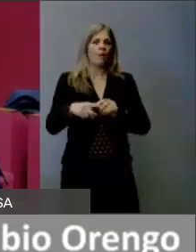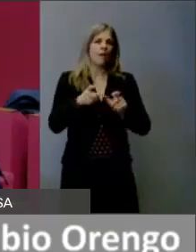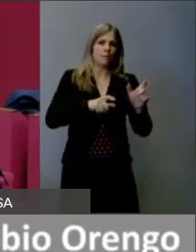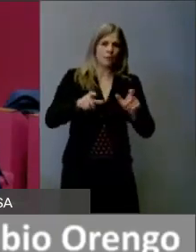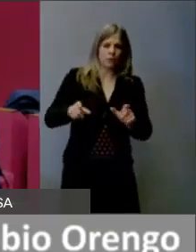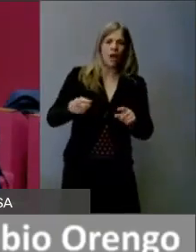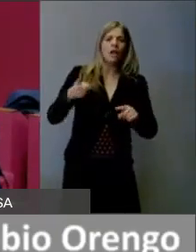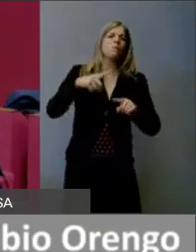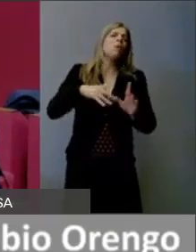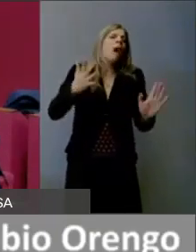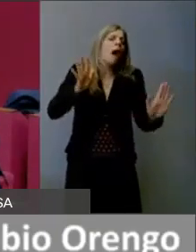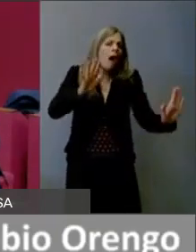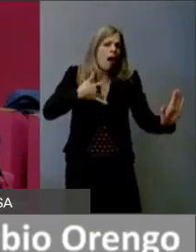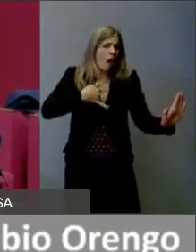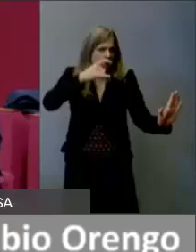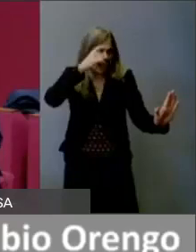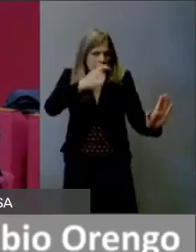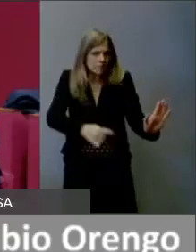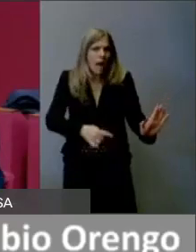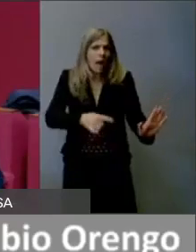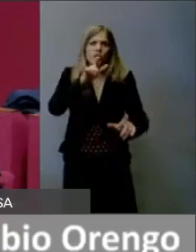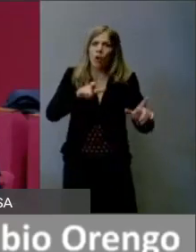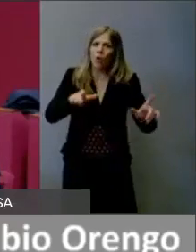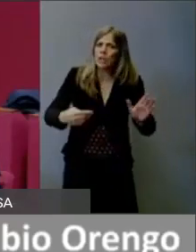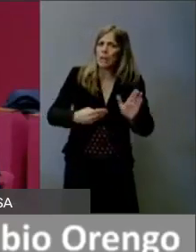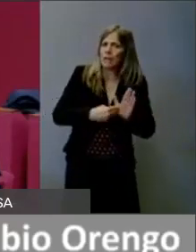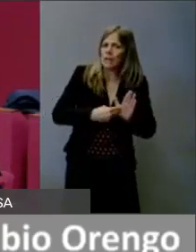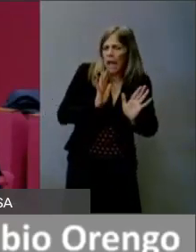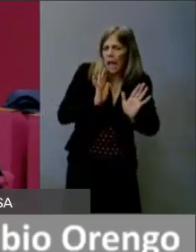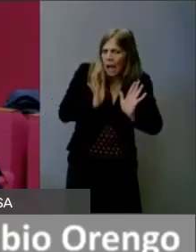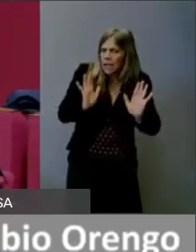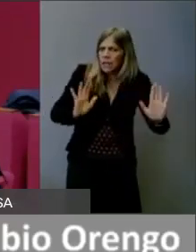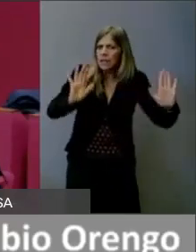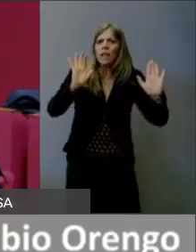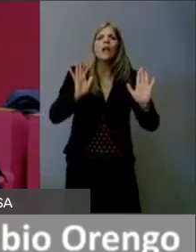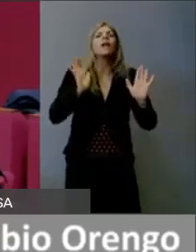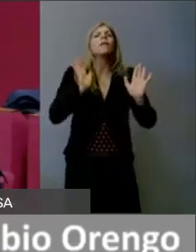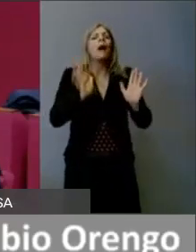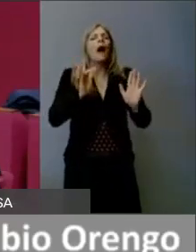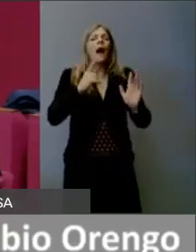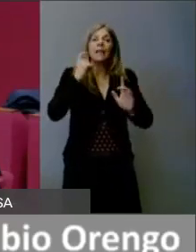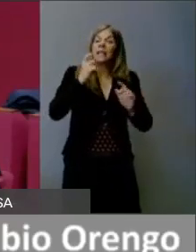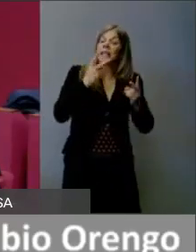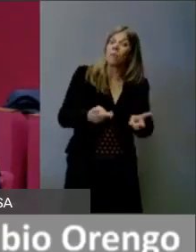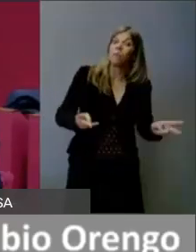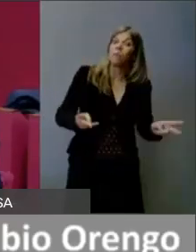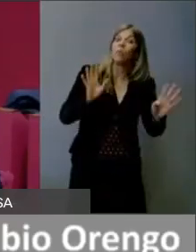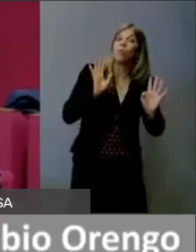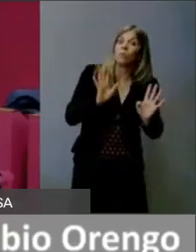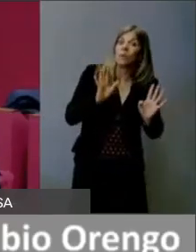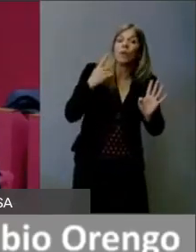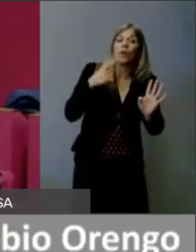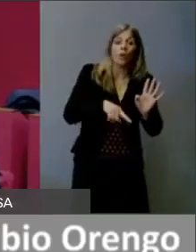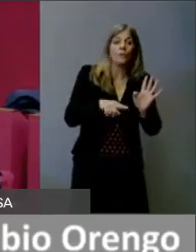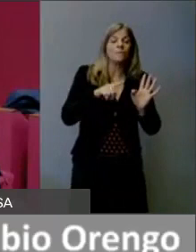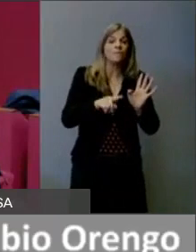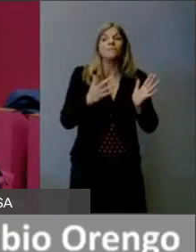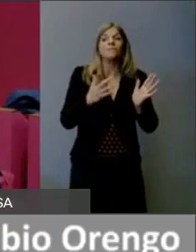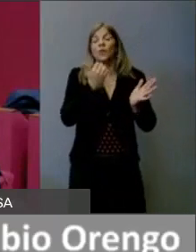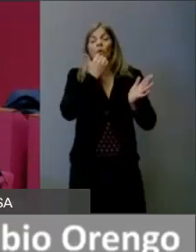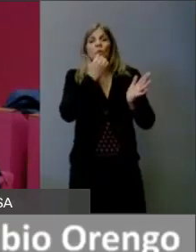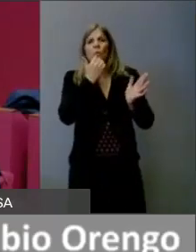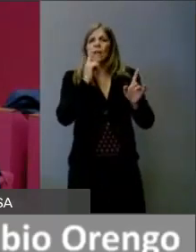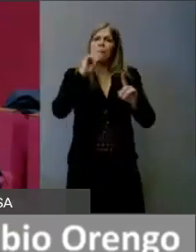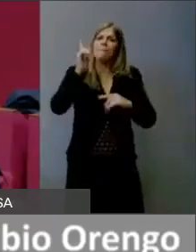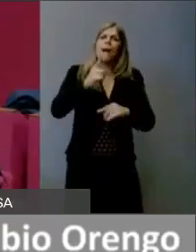Grande rispetto per il personale, per tutti i dipendenti, ma anche questo è interesse pubblico, e non sarebbe stato opportuno